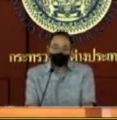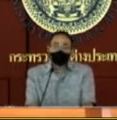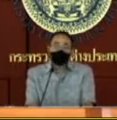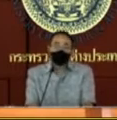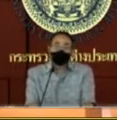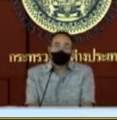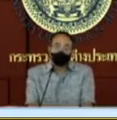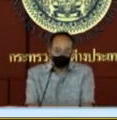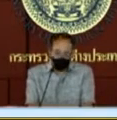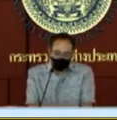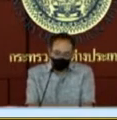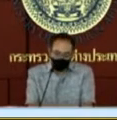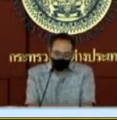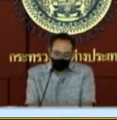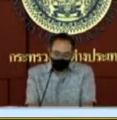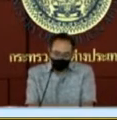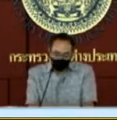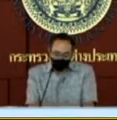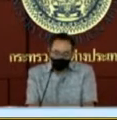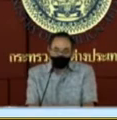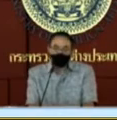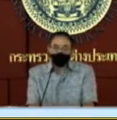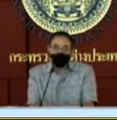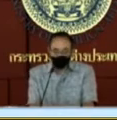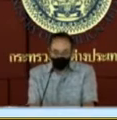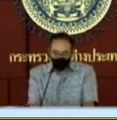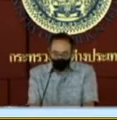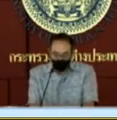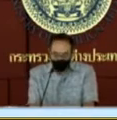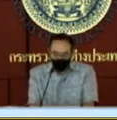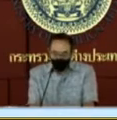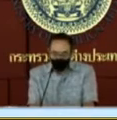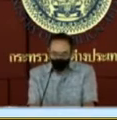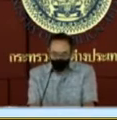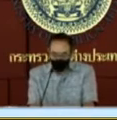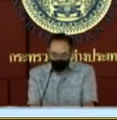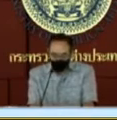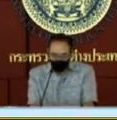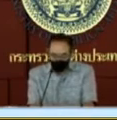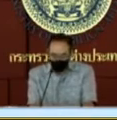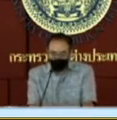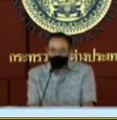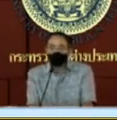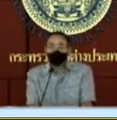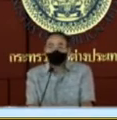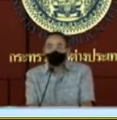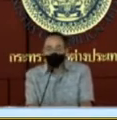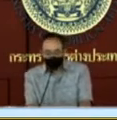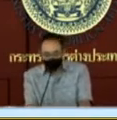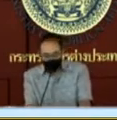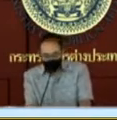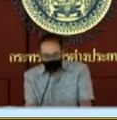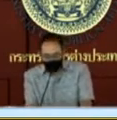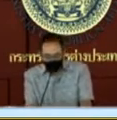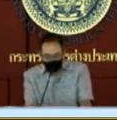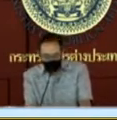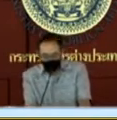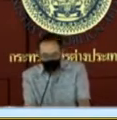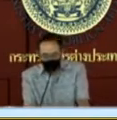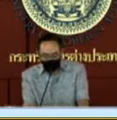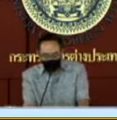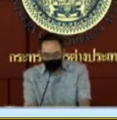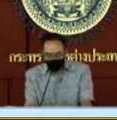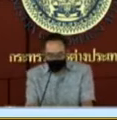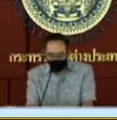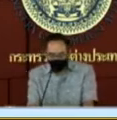ต้องเรียนนะครับว่าการเยือนไทยของนางทรัสเนี่ยนะครับเป็นการย้ำความเป็นหุ้นส่วนยุทธศาสตร์ระหว่างไทยและสหราชอาณาจักรรว